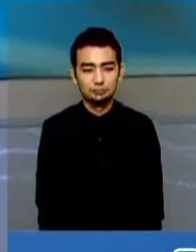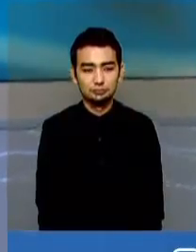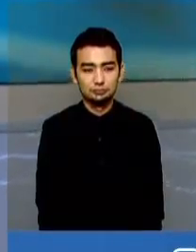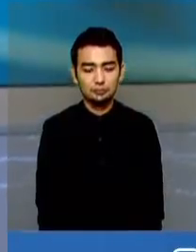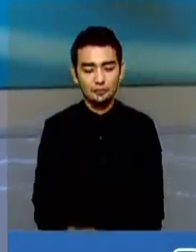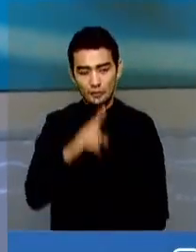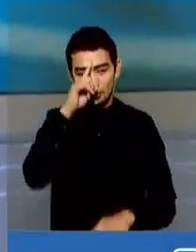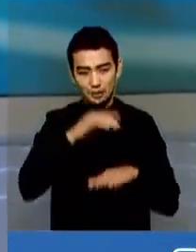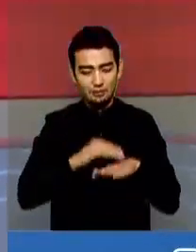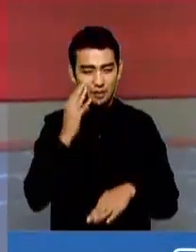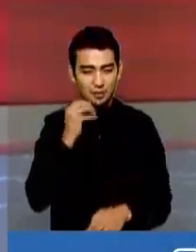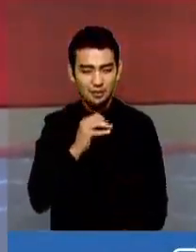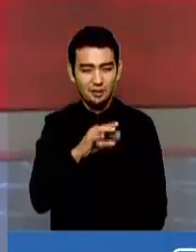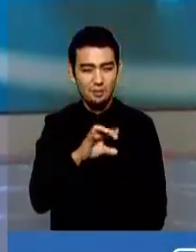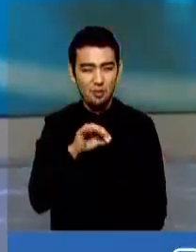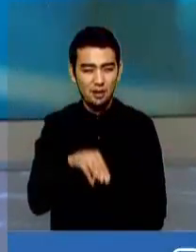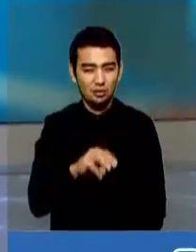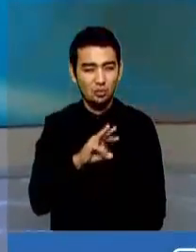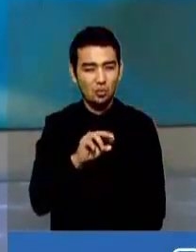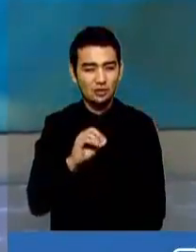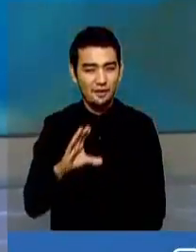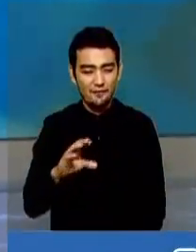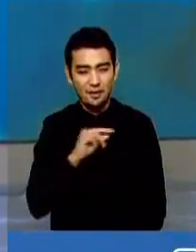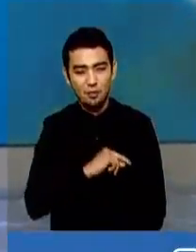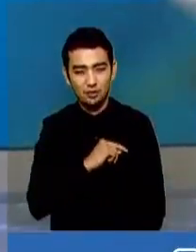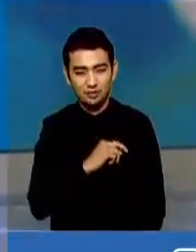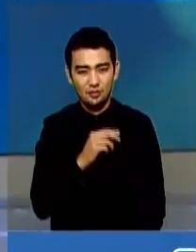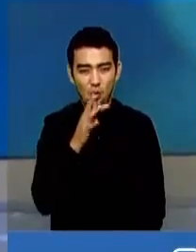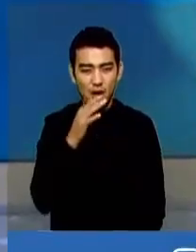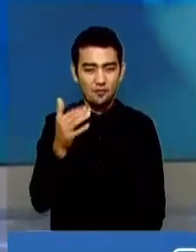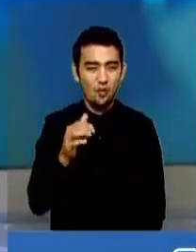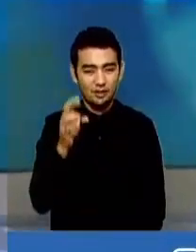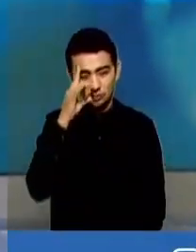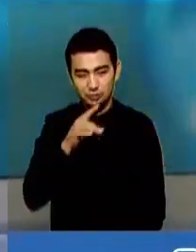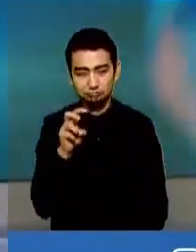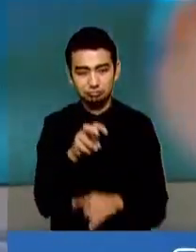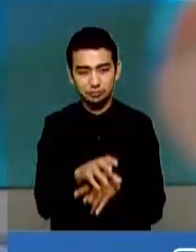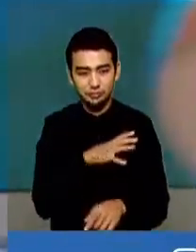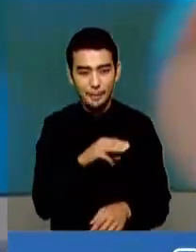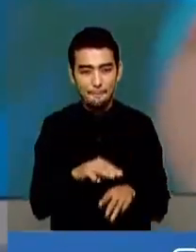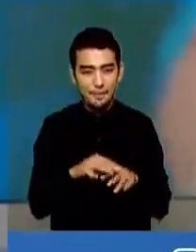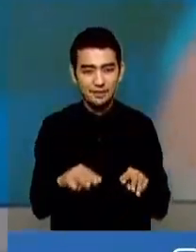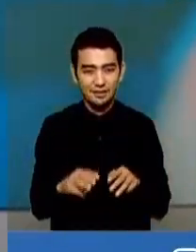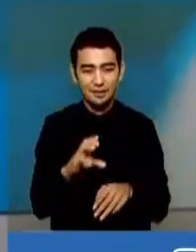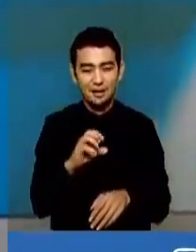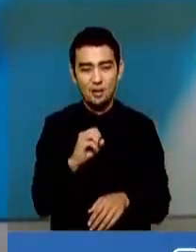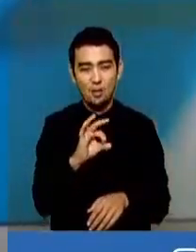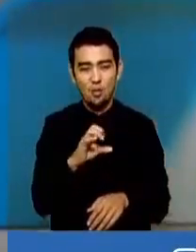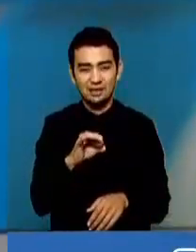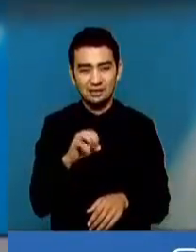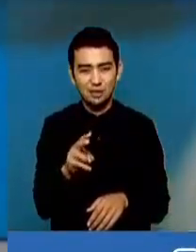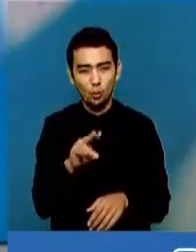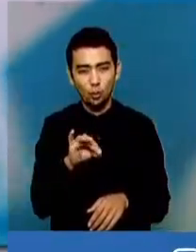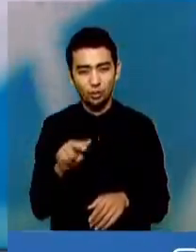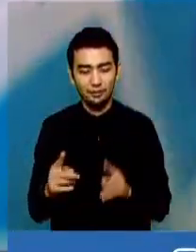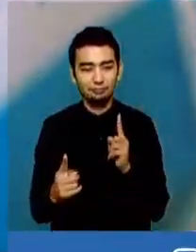Аким Алматы была дусаев посетил с рабочей поездкой столицу Корейской Республики с мэром Сеула оси хуном обсудили